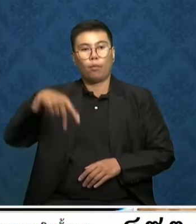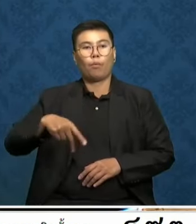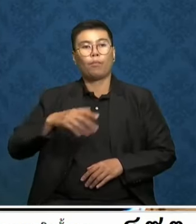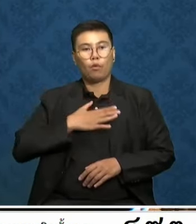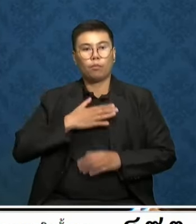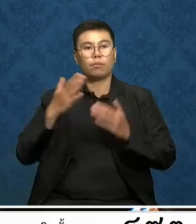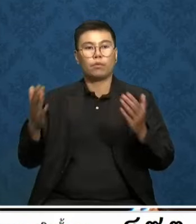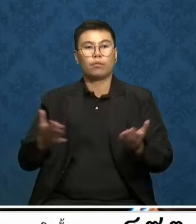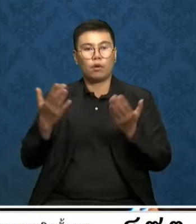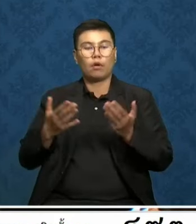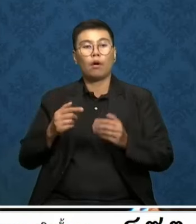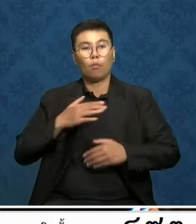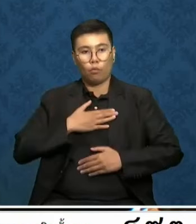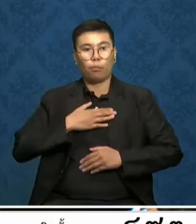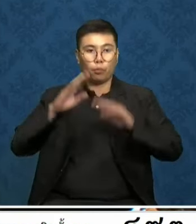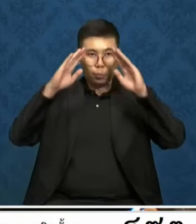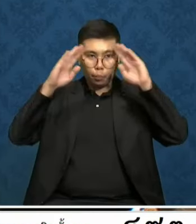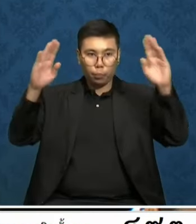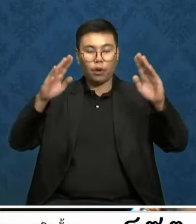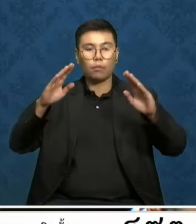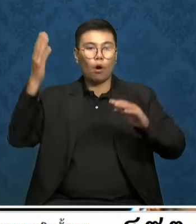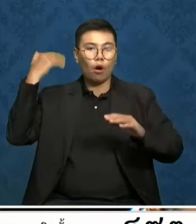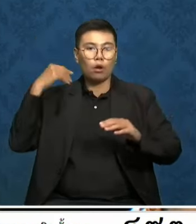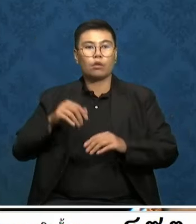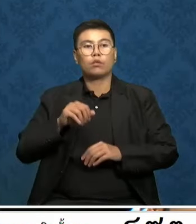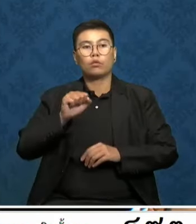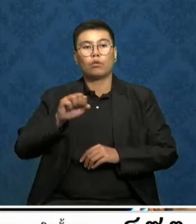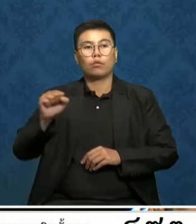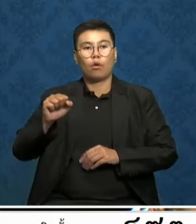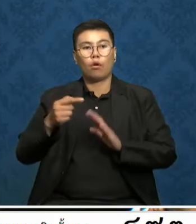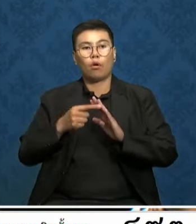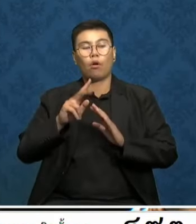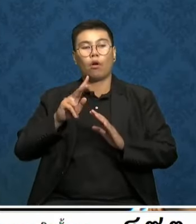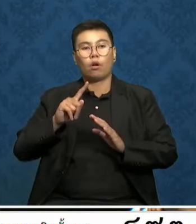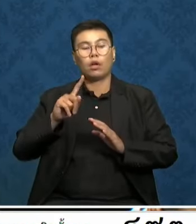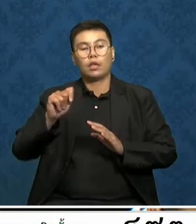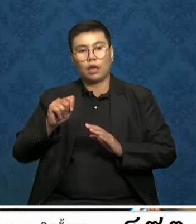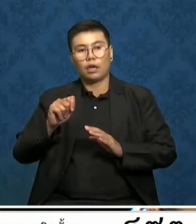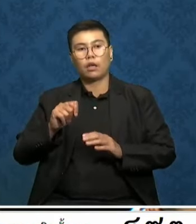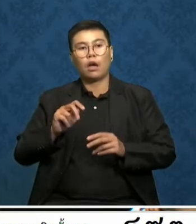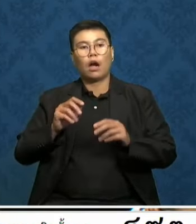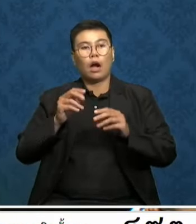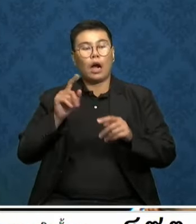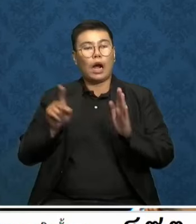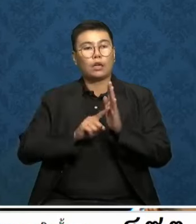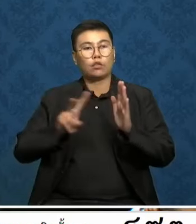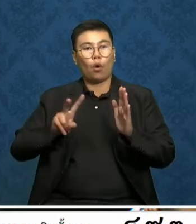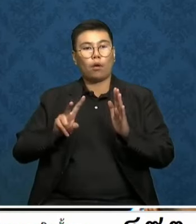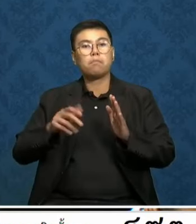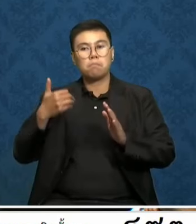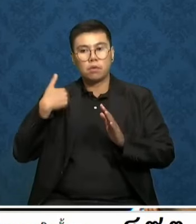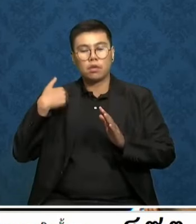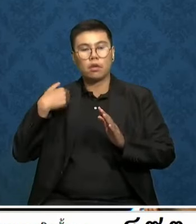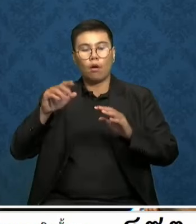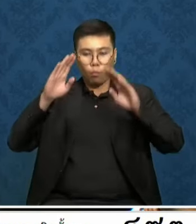เพราะว่าประสบการณ์ของผมเองครับท่านประธานในฐานะเป็นส.ส.เขตมาก็สมัยที่2แล้วก็ผ่านเหตุการณ์อะไรมามากมายนะครับแ